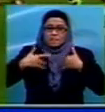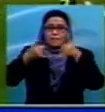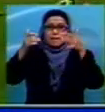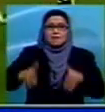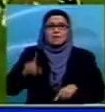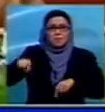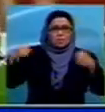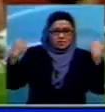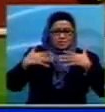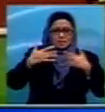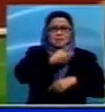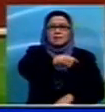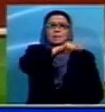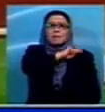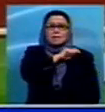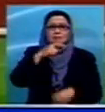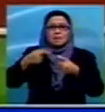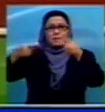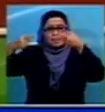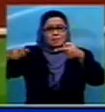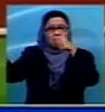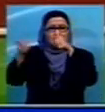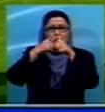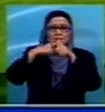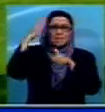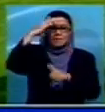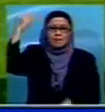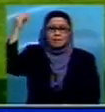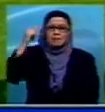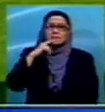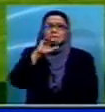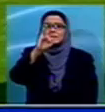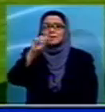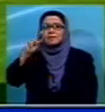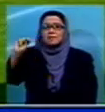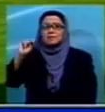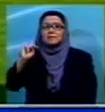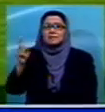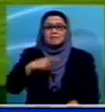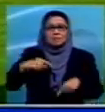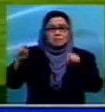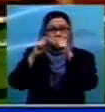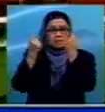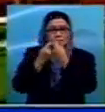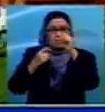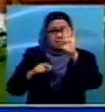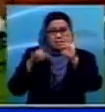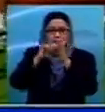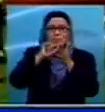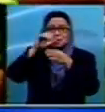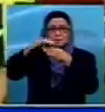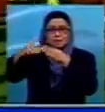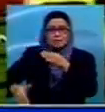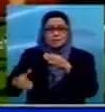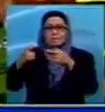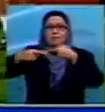ditakuti Spanyol dalam perlawanan pertama bertemu Belanda ialah Ian Robben. Perlawanan kumpulan B pada Jumaat itu bukan sahaja mengulangi perlawanan akhir 2010